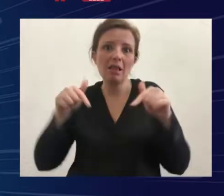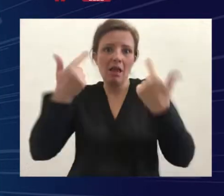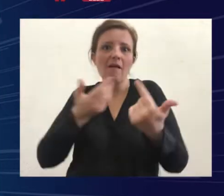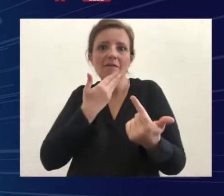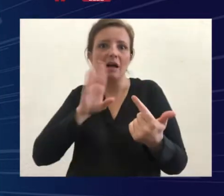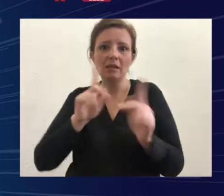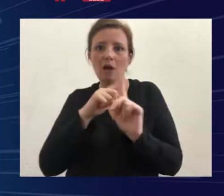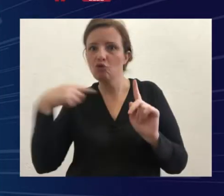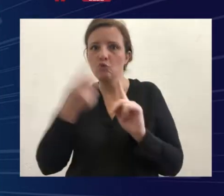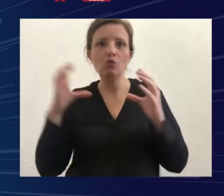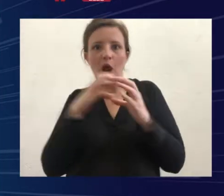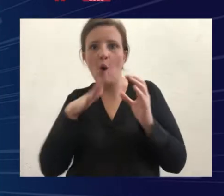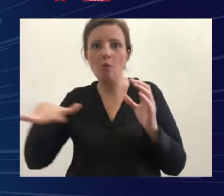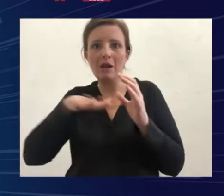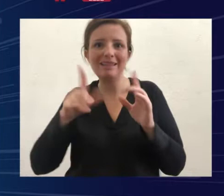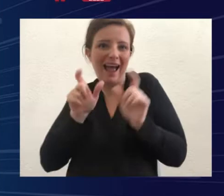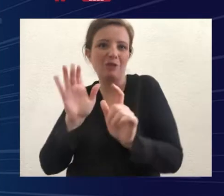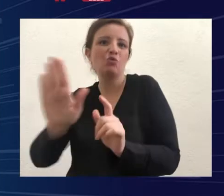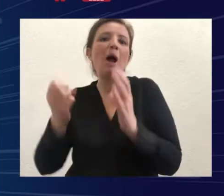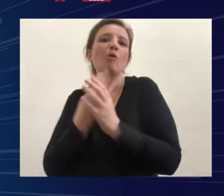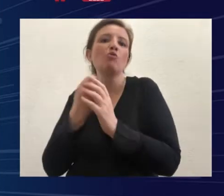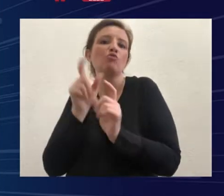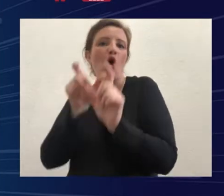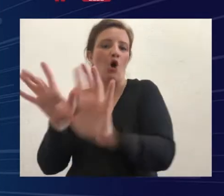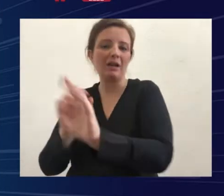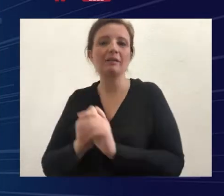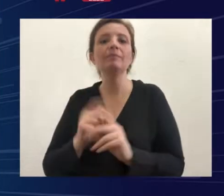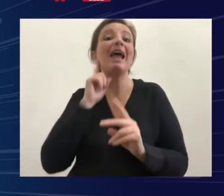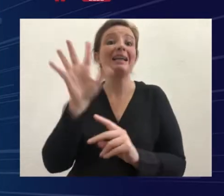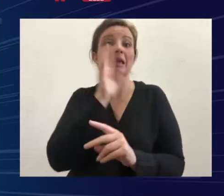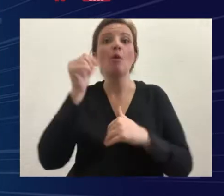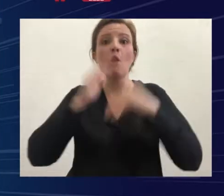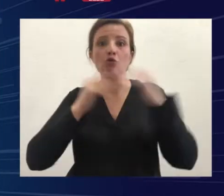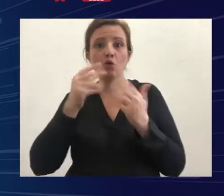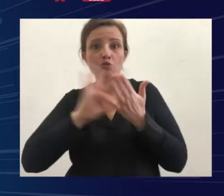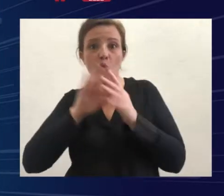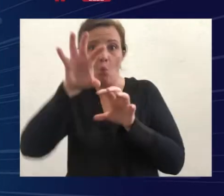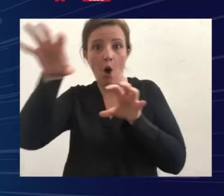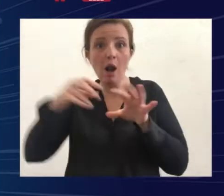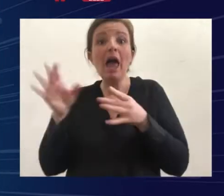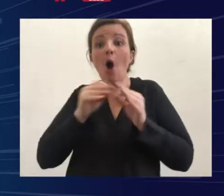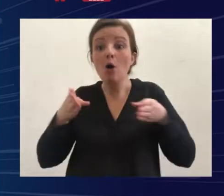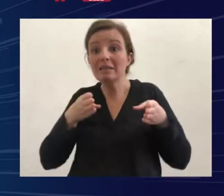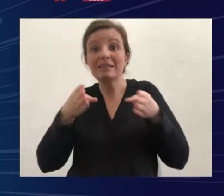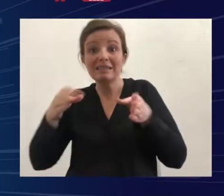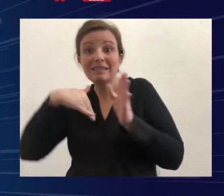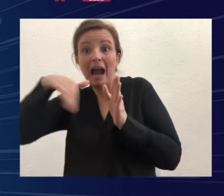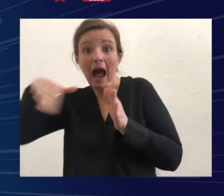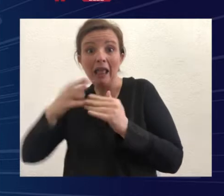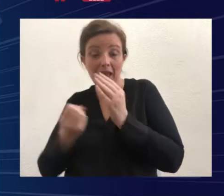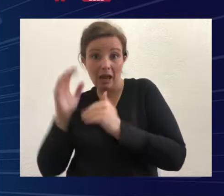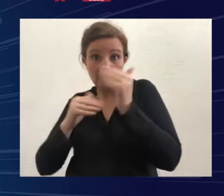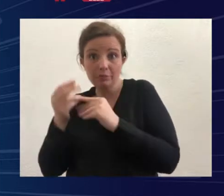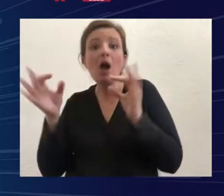vantaggio di tutta la comunità locale del produttore. Pensiamo ad esempio, non so, alla costruzione di scuole, di strade o anche proprio